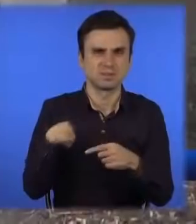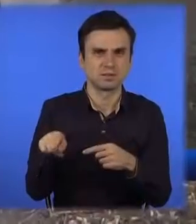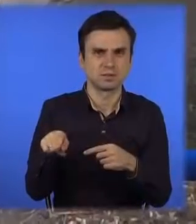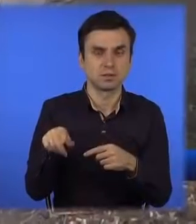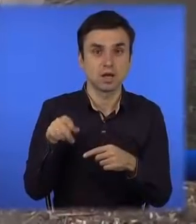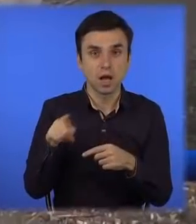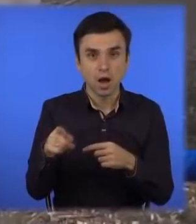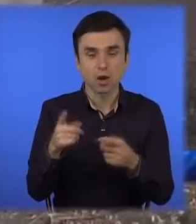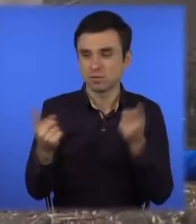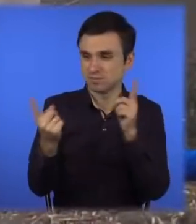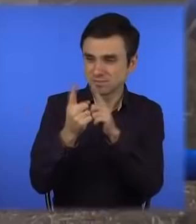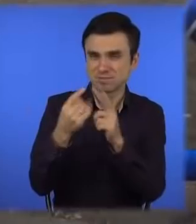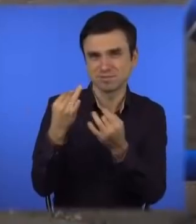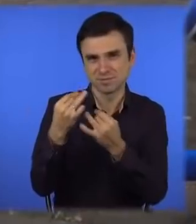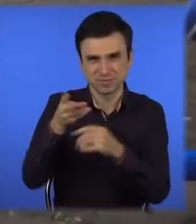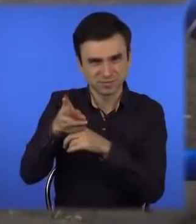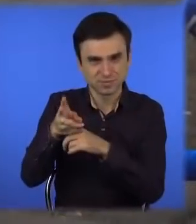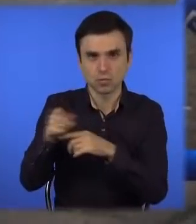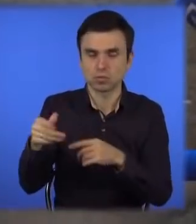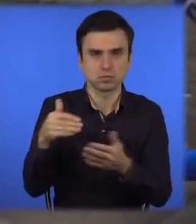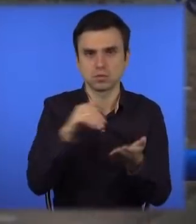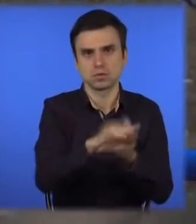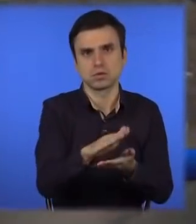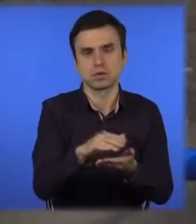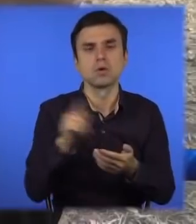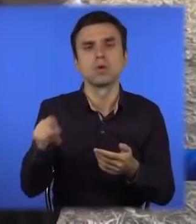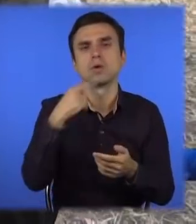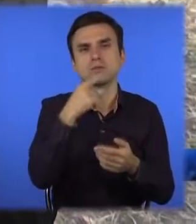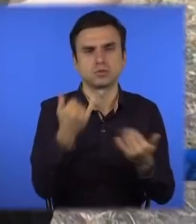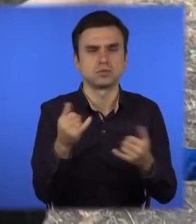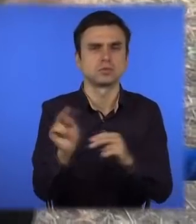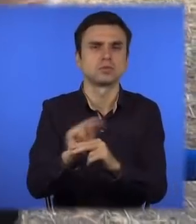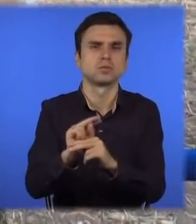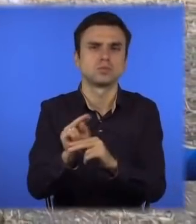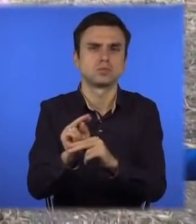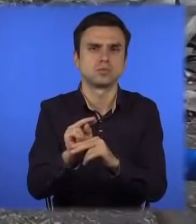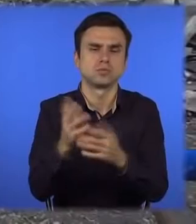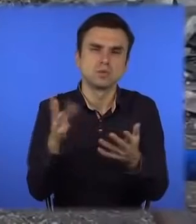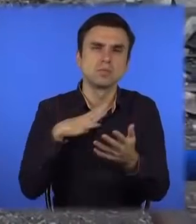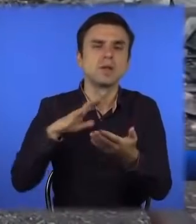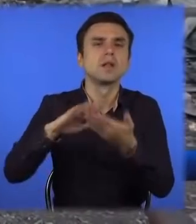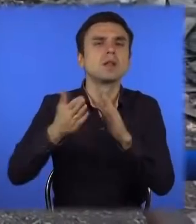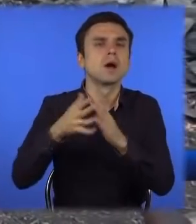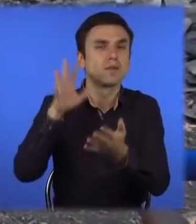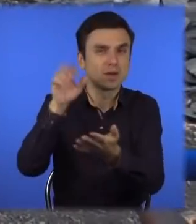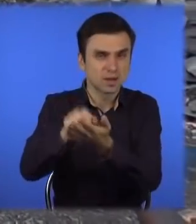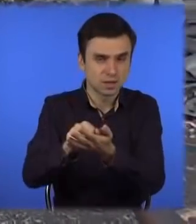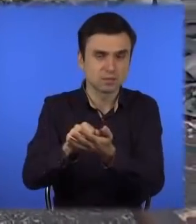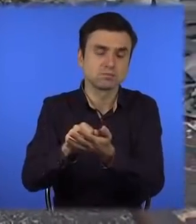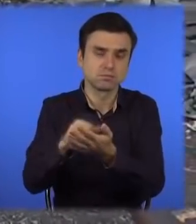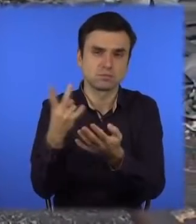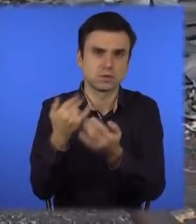допомогу. Люди вже декілька років поспіль звертаються до різних інстанцій і навіть говорять, що зібрали підписи в підтримку